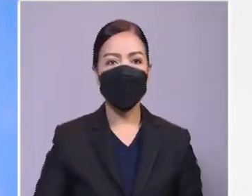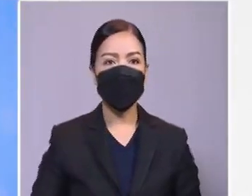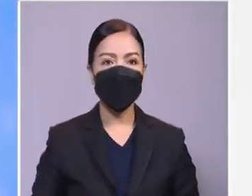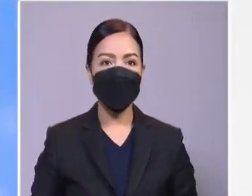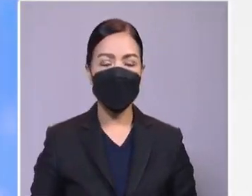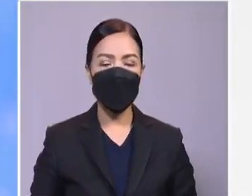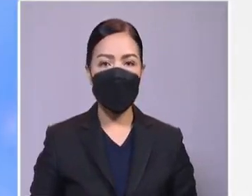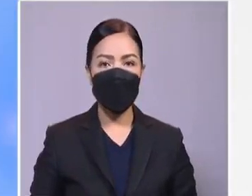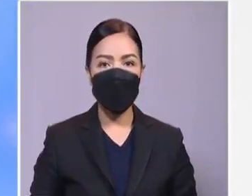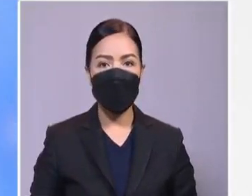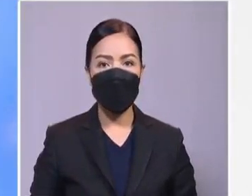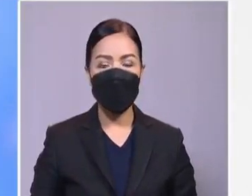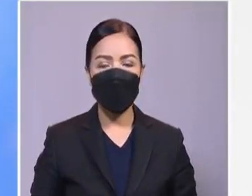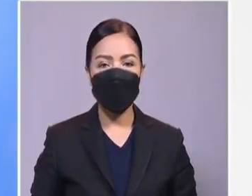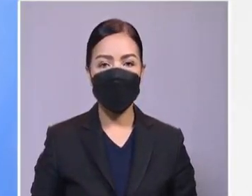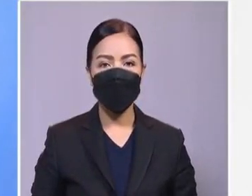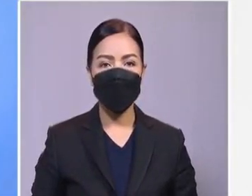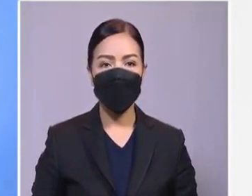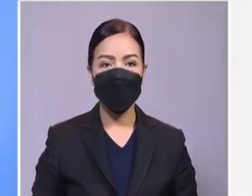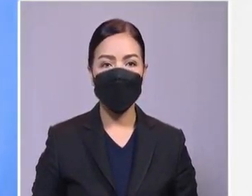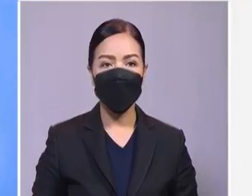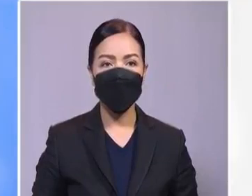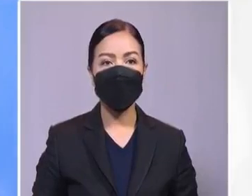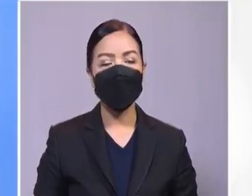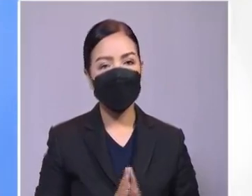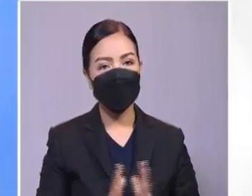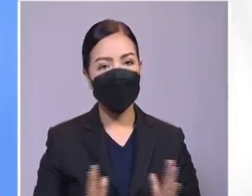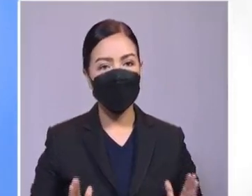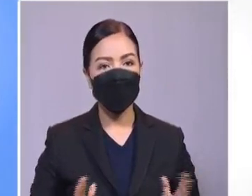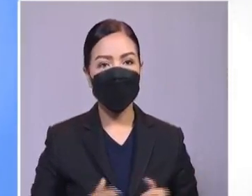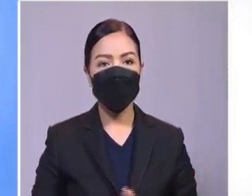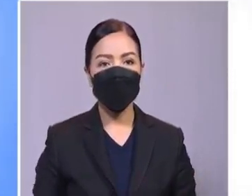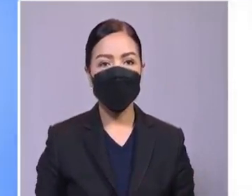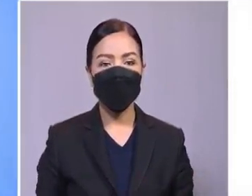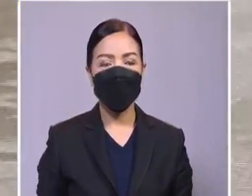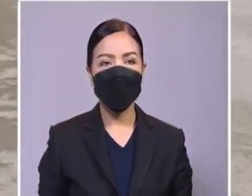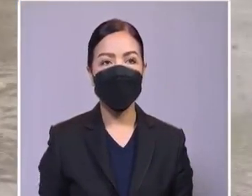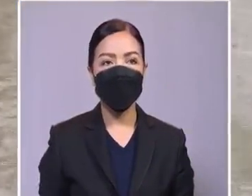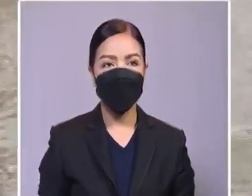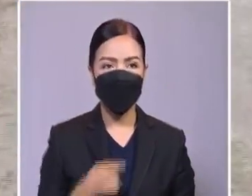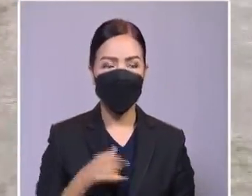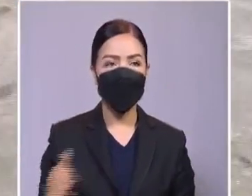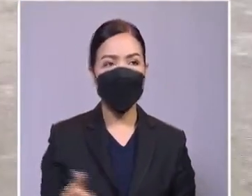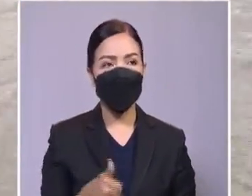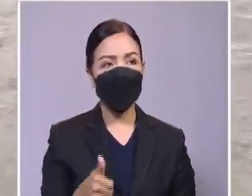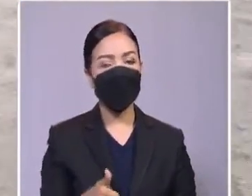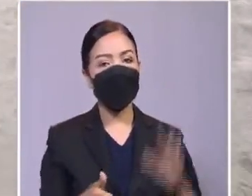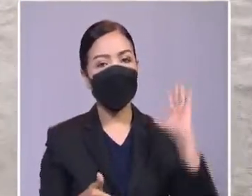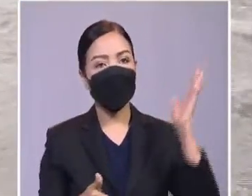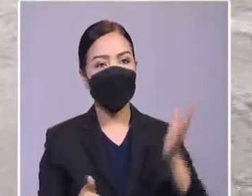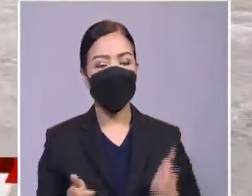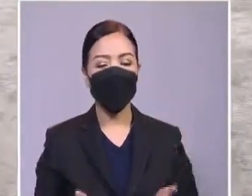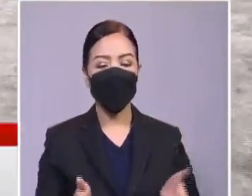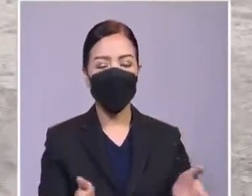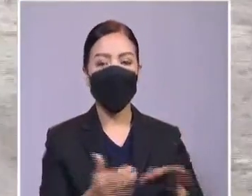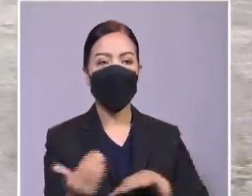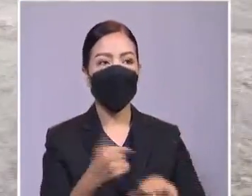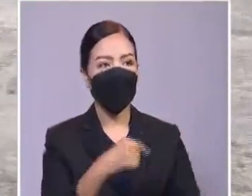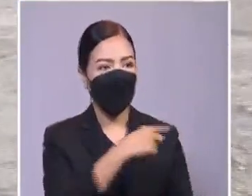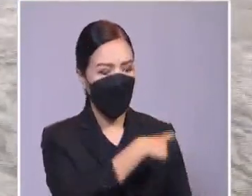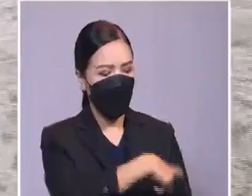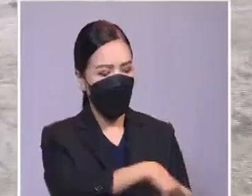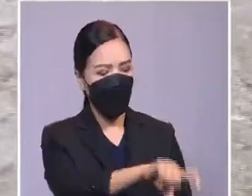ฮะขอบคุณค่ะคุณธีรวัฒน์คุณกุลธิดาคะดิฉันมายืนรายงานอยู่ที่ถนนเลียบคลองประปา